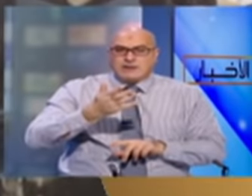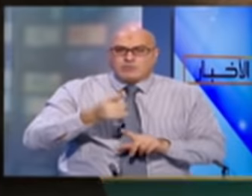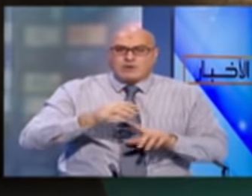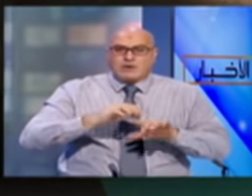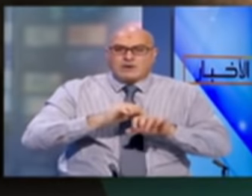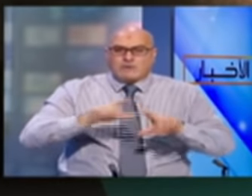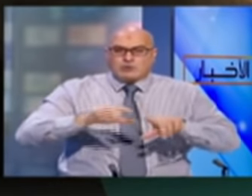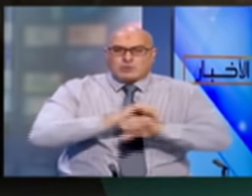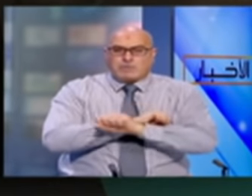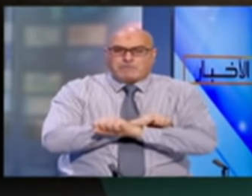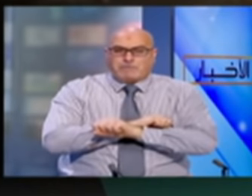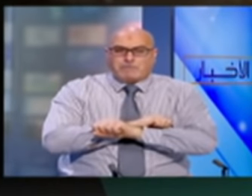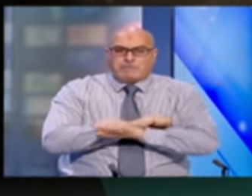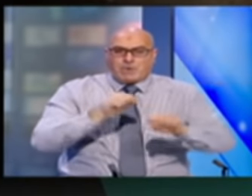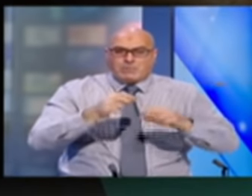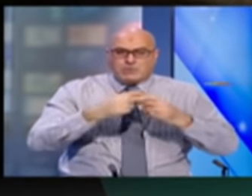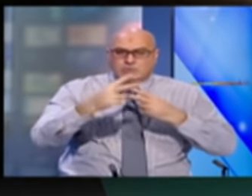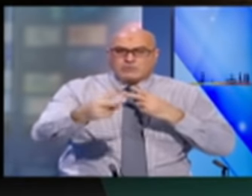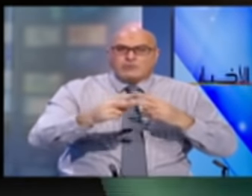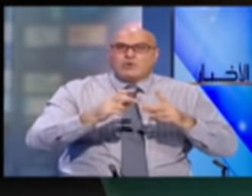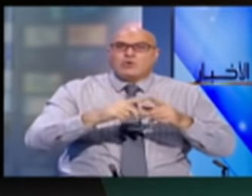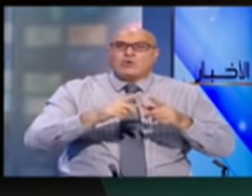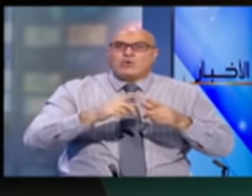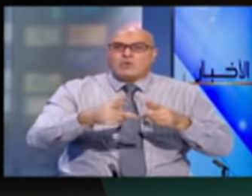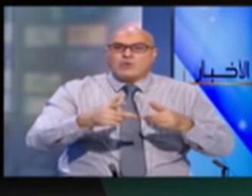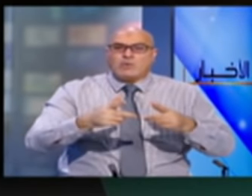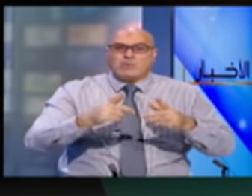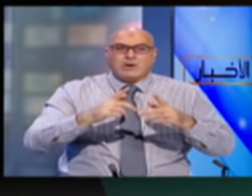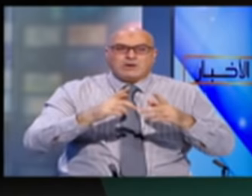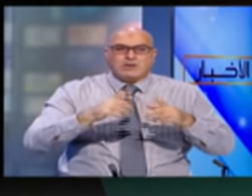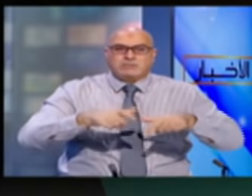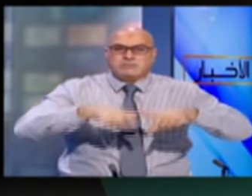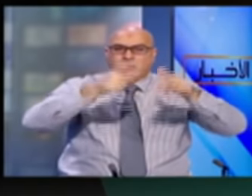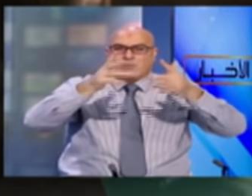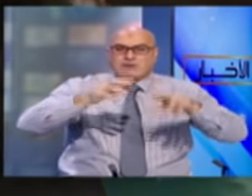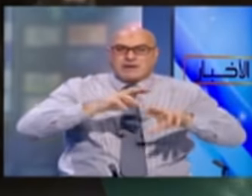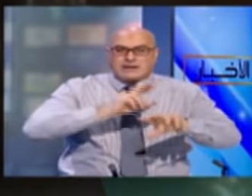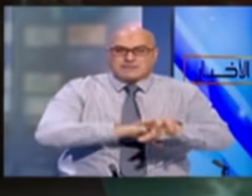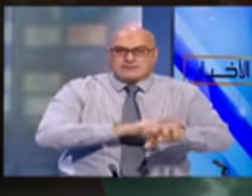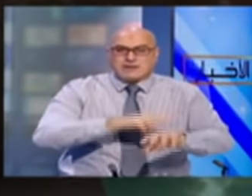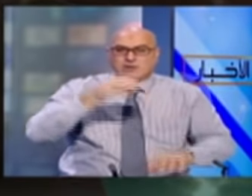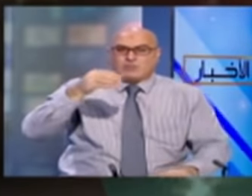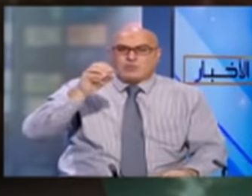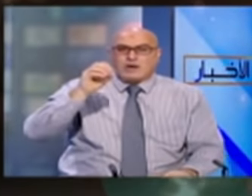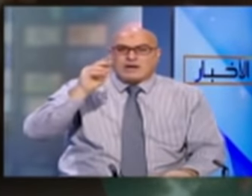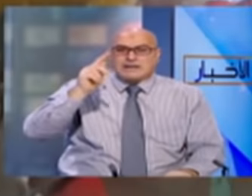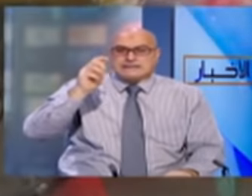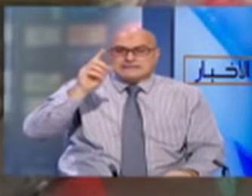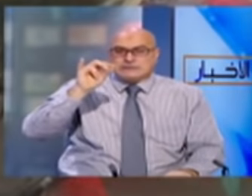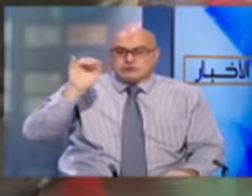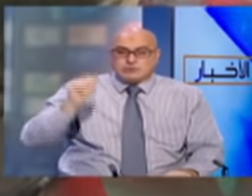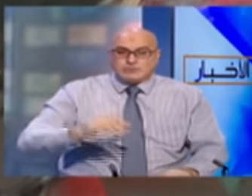انفجار سيارة مفخخة أمام مطعم شعبي في العاصمة الصومالية مقديشو، وقد أعقب